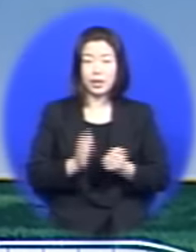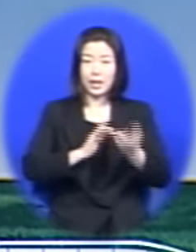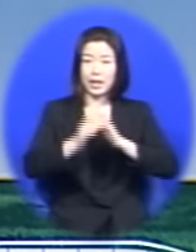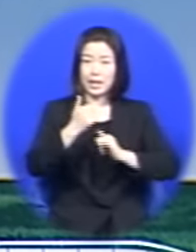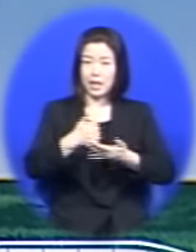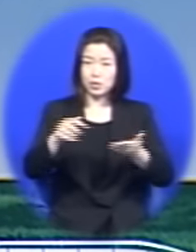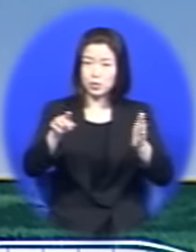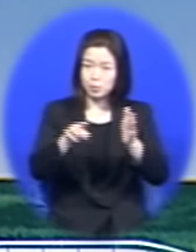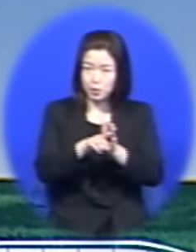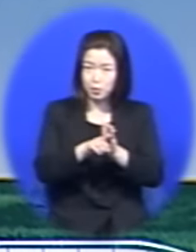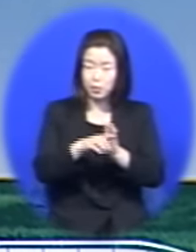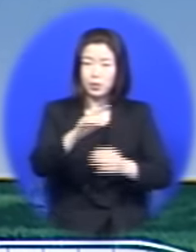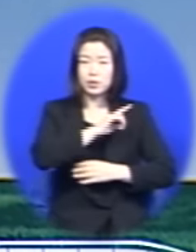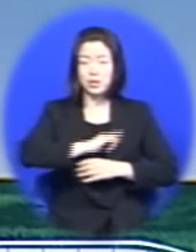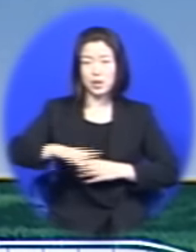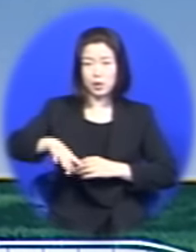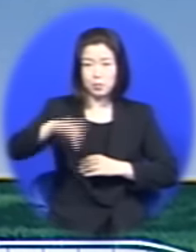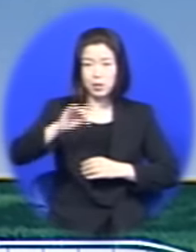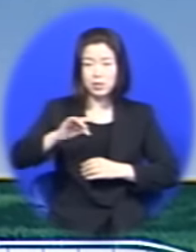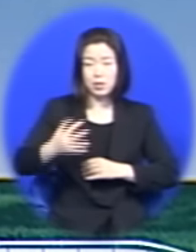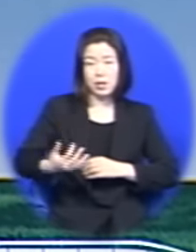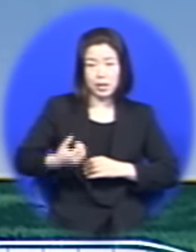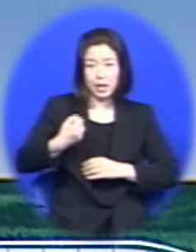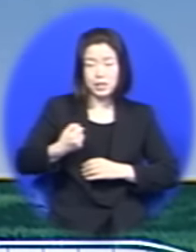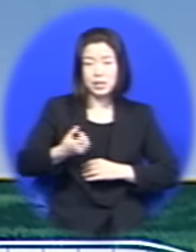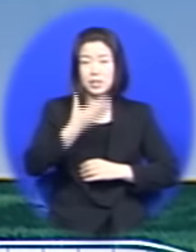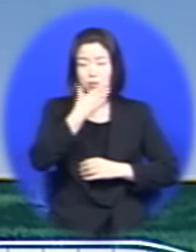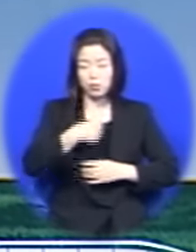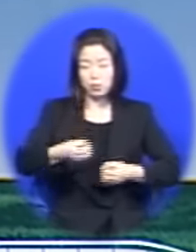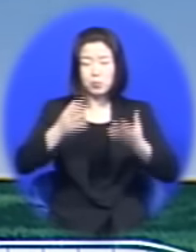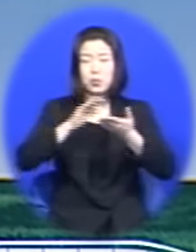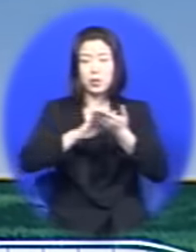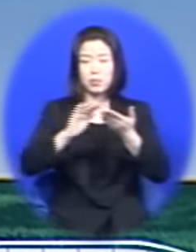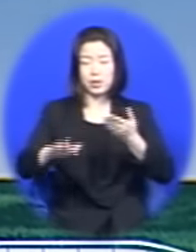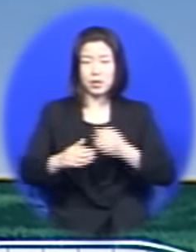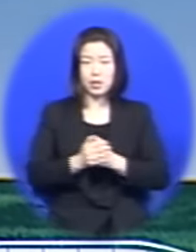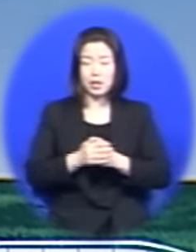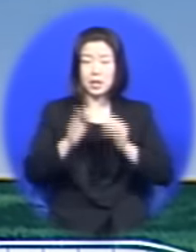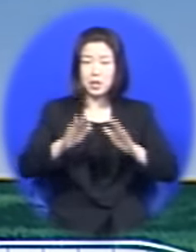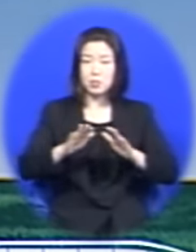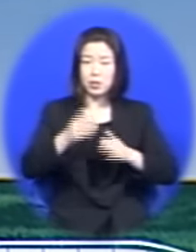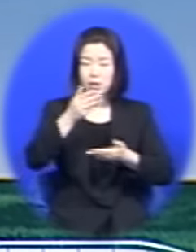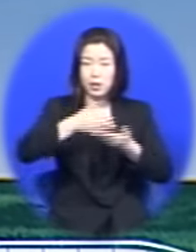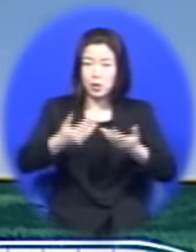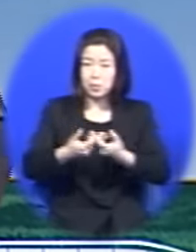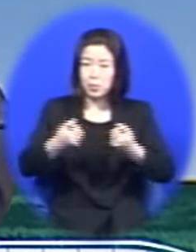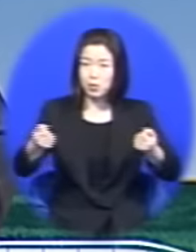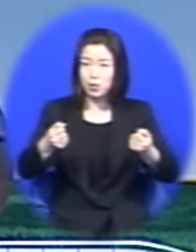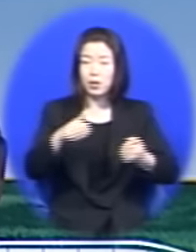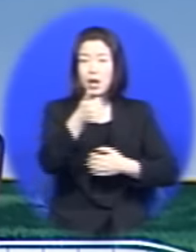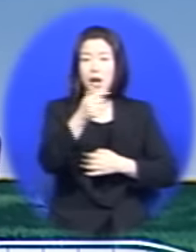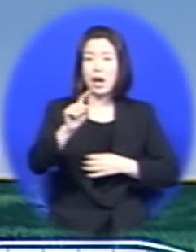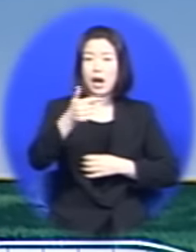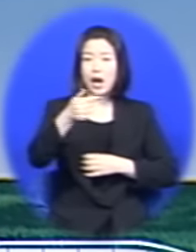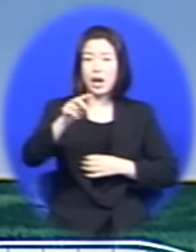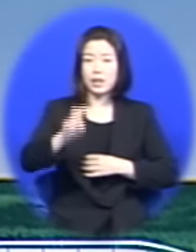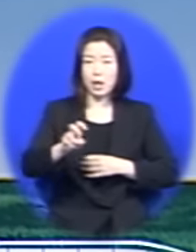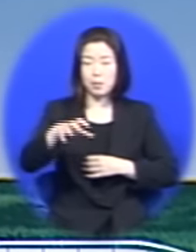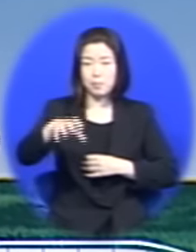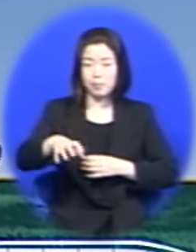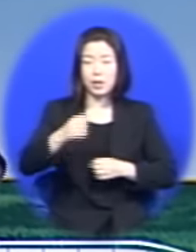예수를 믿고 가장 먼저 누리는 축복이에요, 교회. 이번에 분리개척, 하남에 이번에